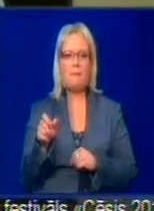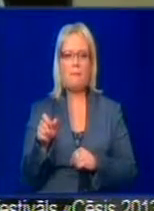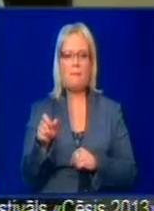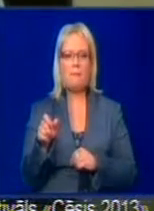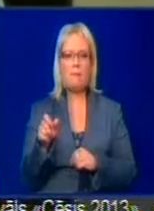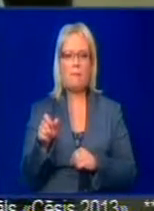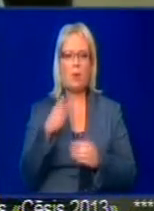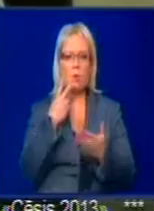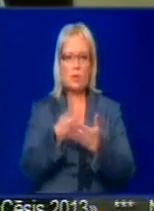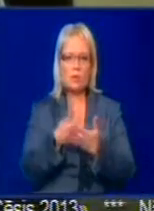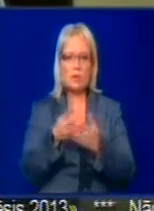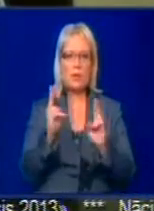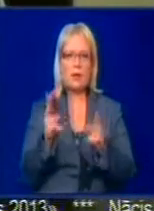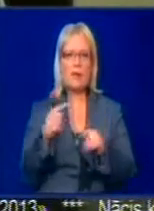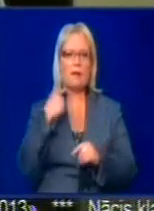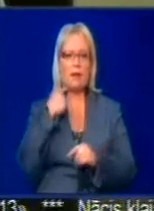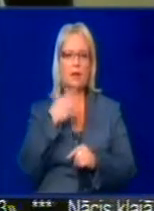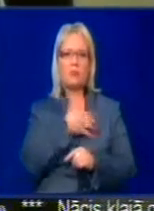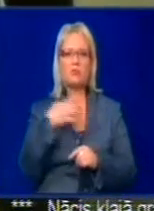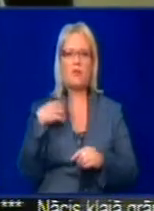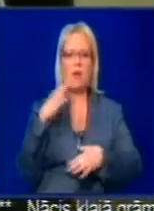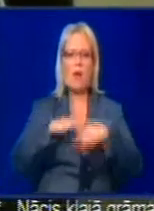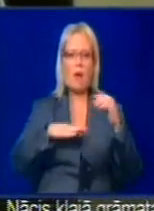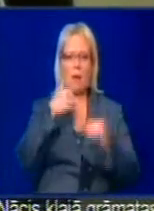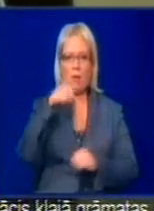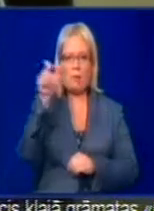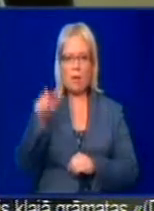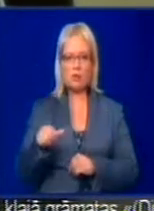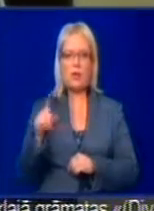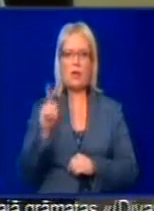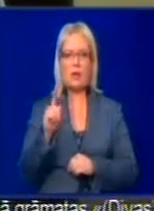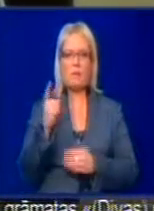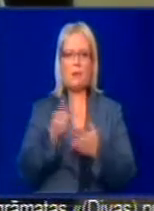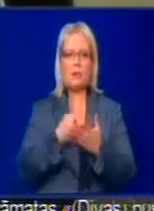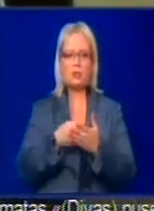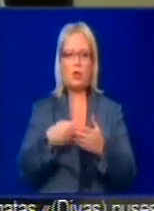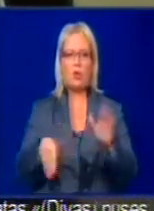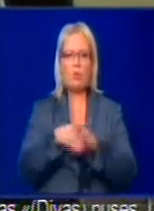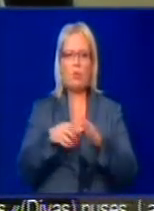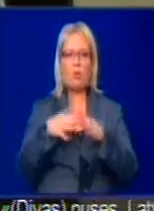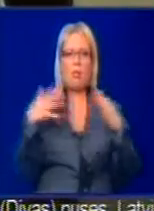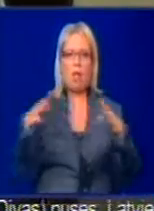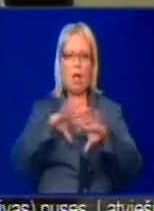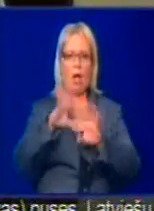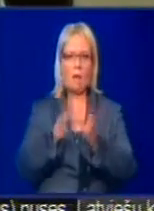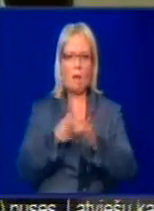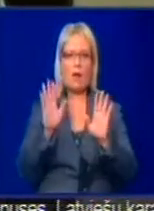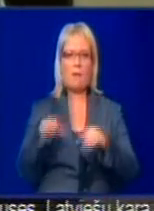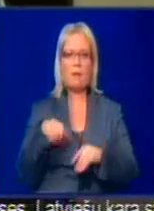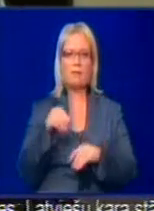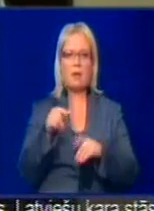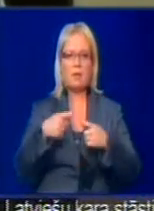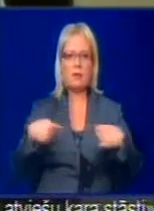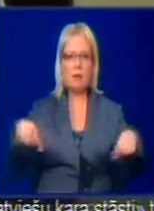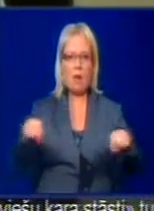ļauj knaba izmeklētājam uzskatīt, ka Rīgas pašvaldības amatpersona ir pieprasījusi kukuli lielā apmērā par zemes